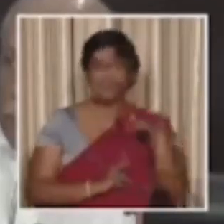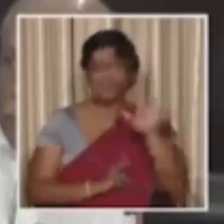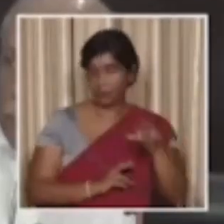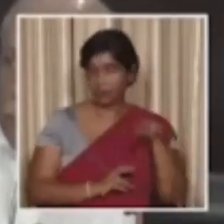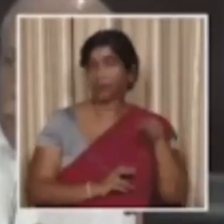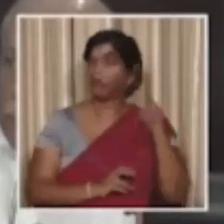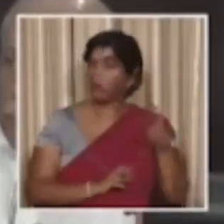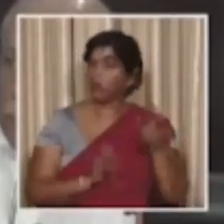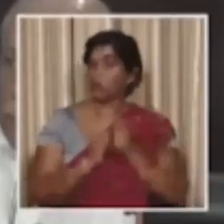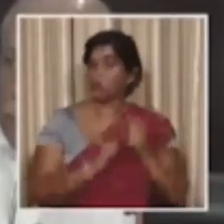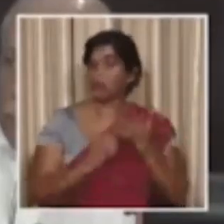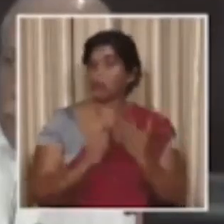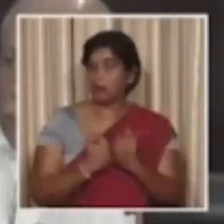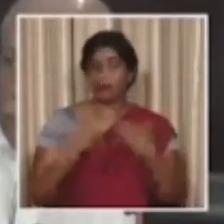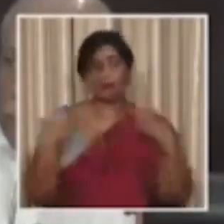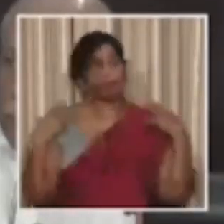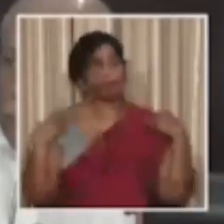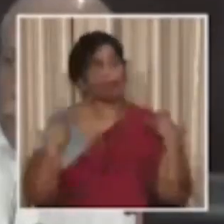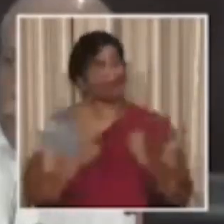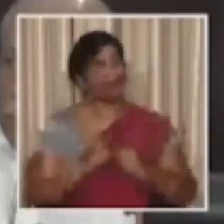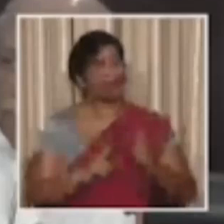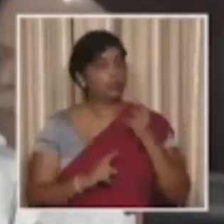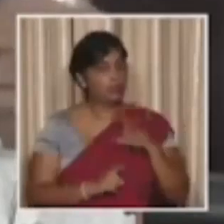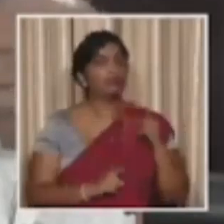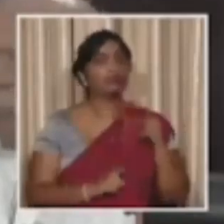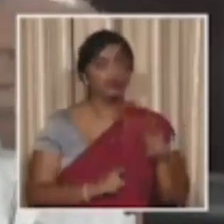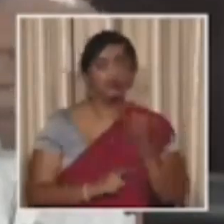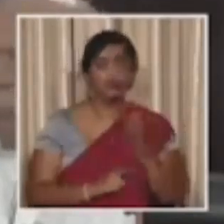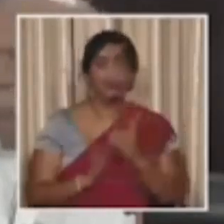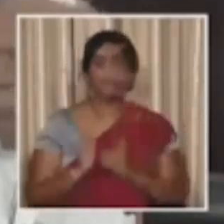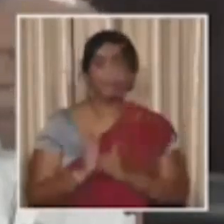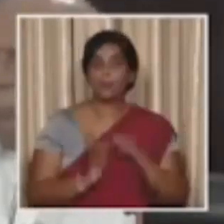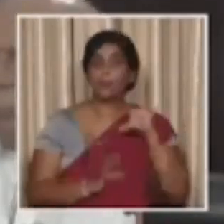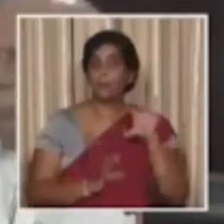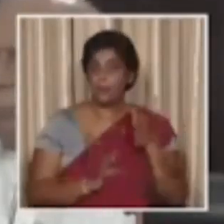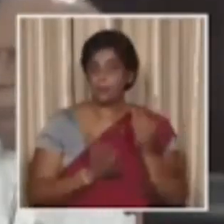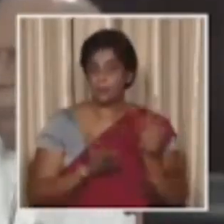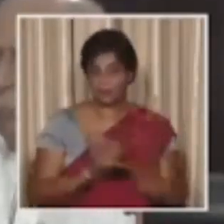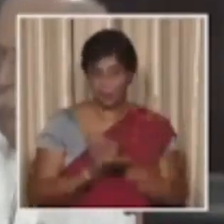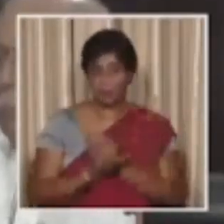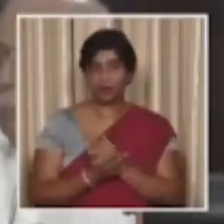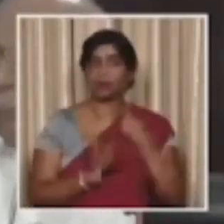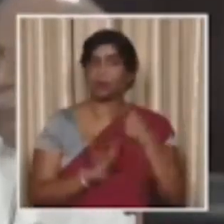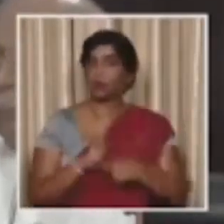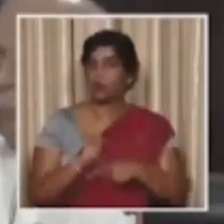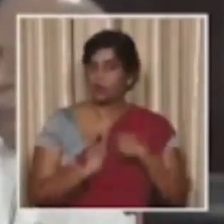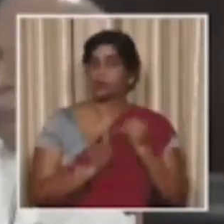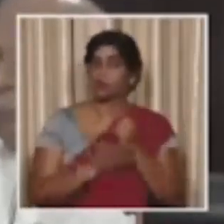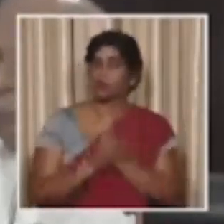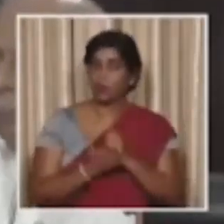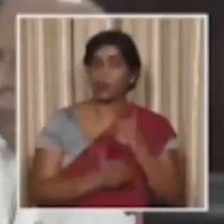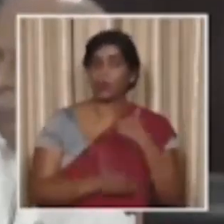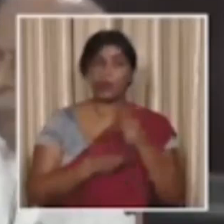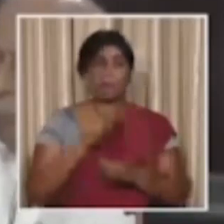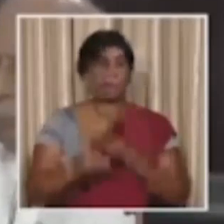ප්‍රදේශයෙන් ඒ කාර්යයට අවශ්‍ය පහසුකම් වැඩි දියුණු කරලීමට රුපියල් මිලියන 500ක් වෙන් කරනවා ශ්‍රී ලංකාවේ සමස්ත